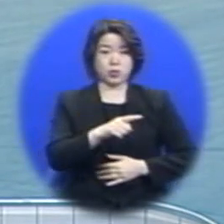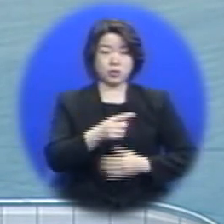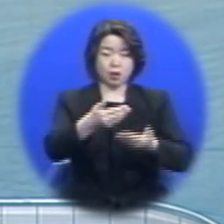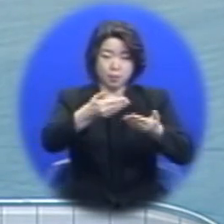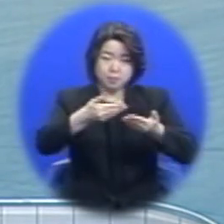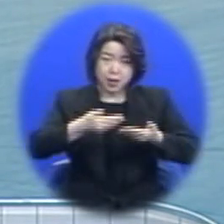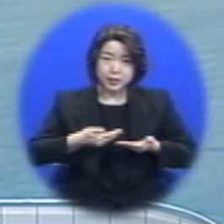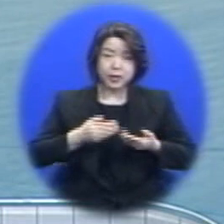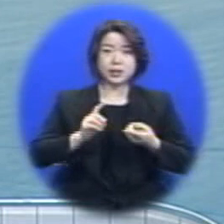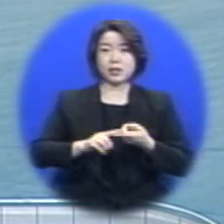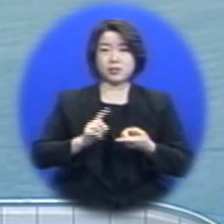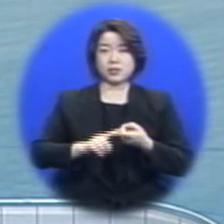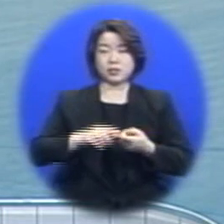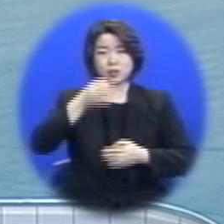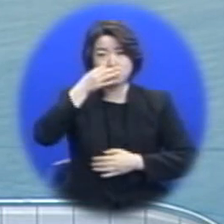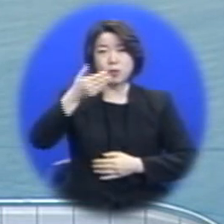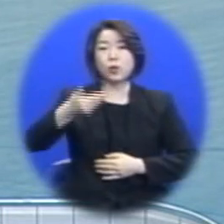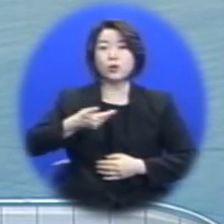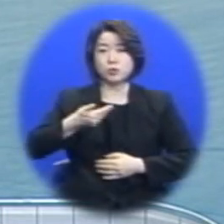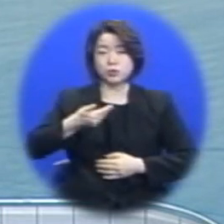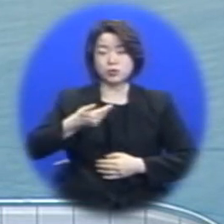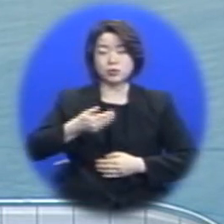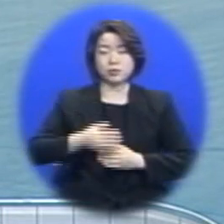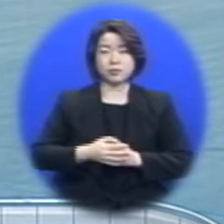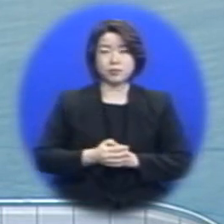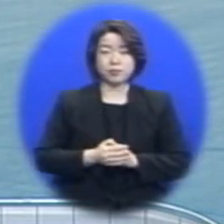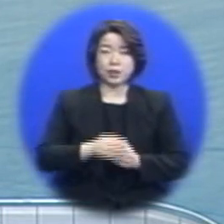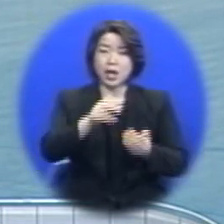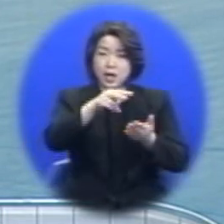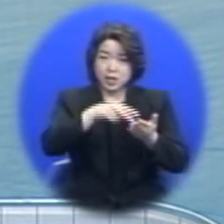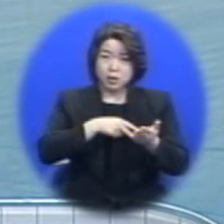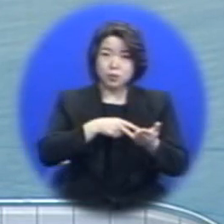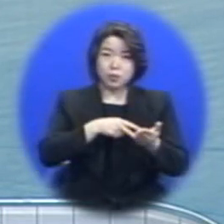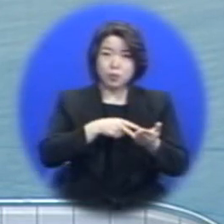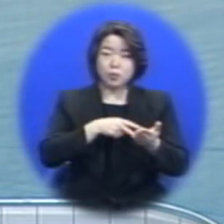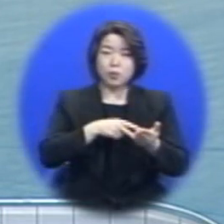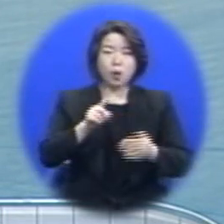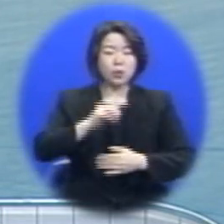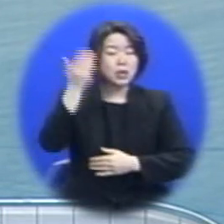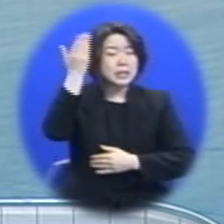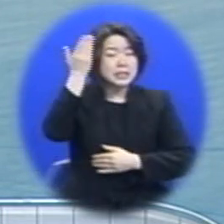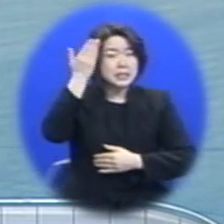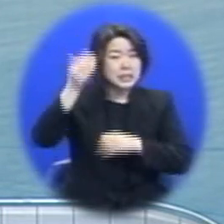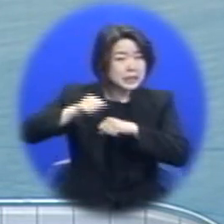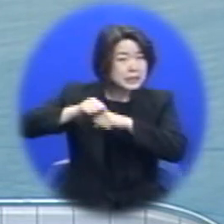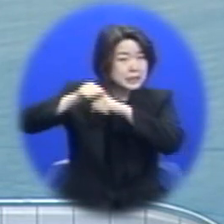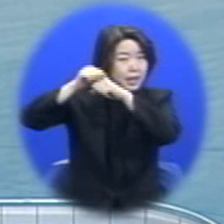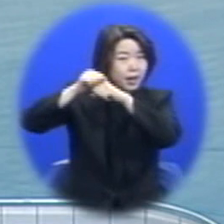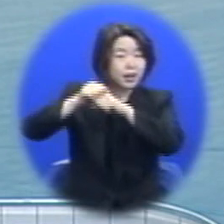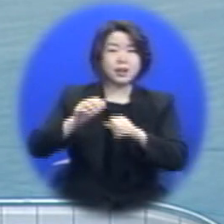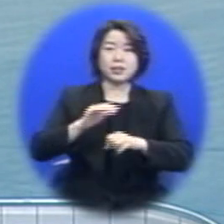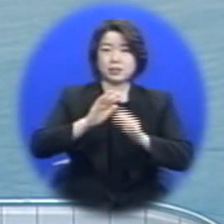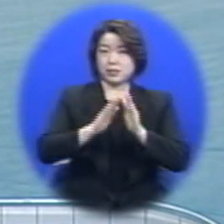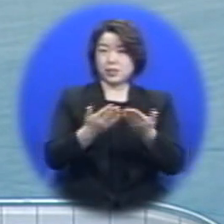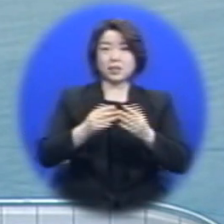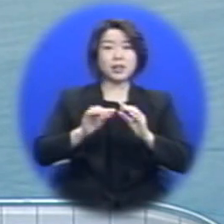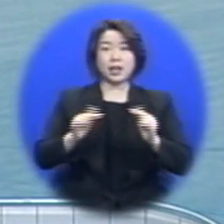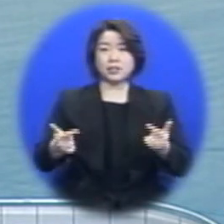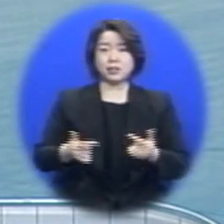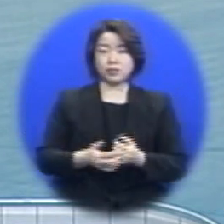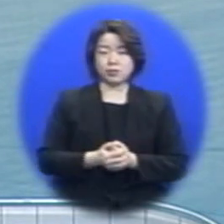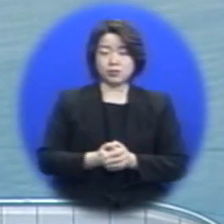받아야 하는지를 보여주는 거예요. 읽고 어떤 지식을 얻은 책이 아닙니다. 이